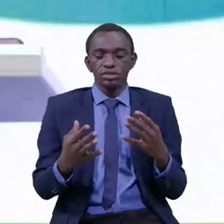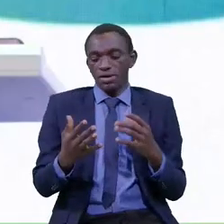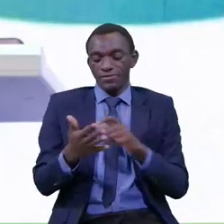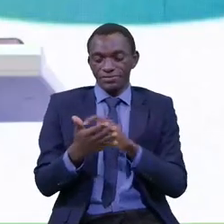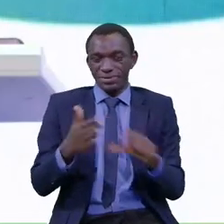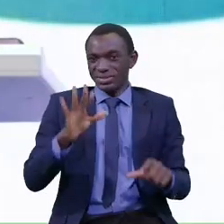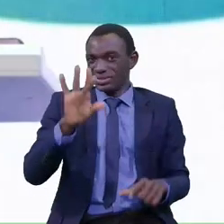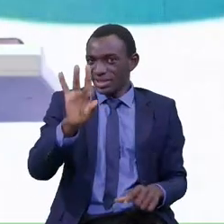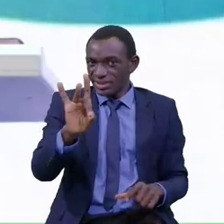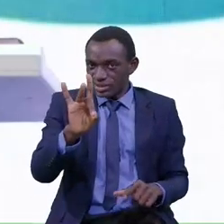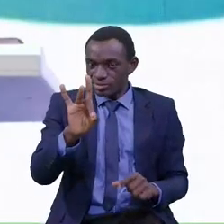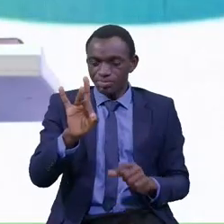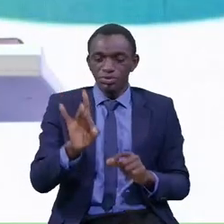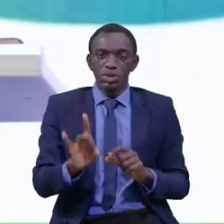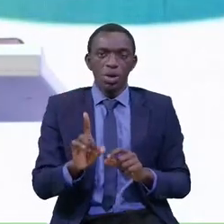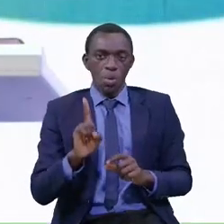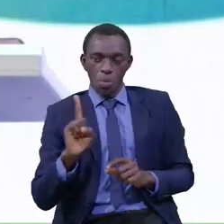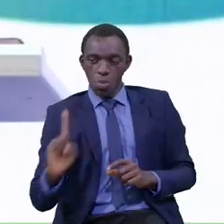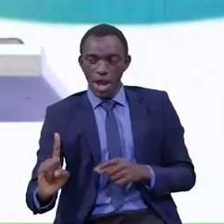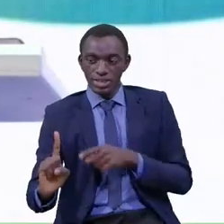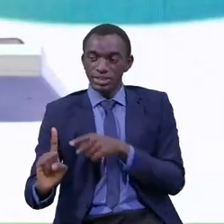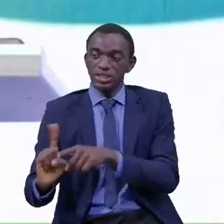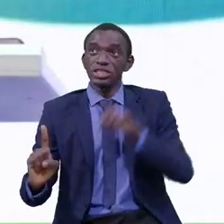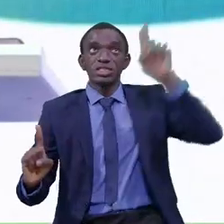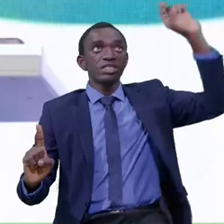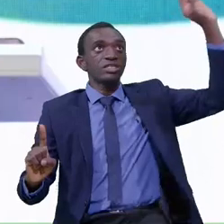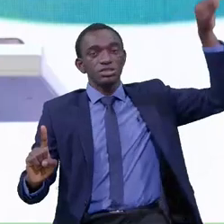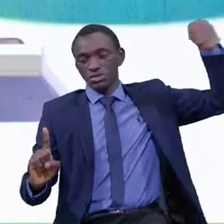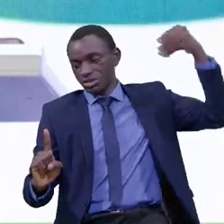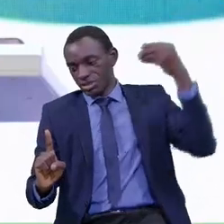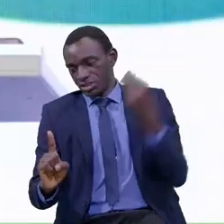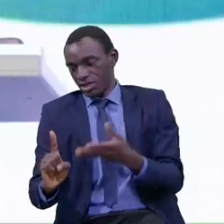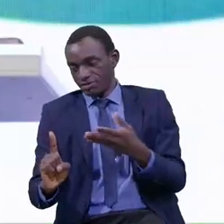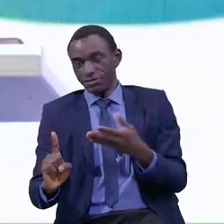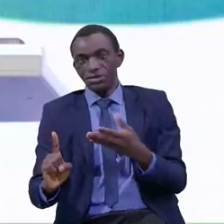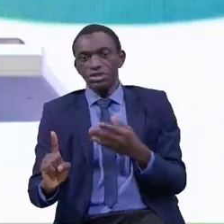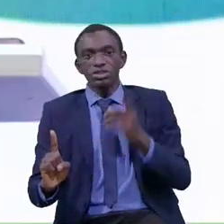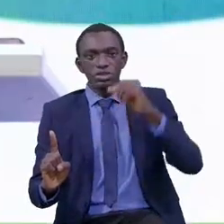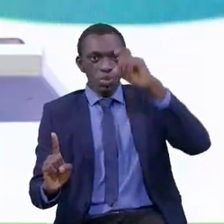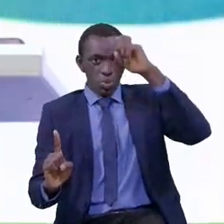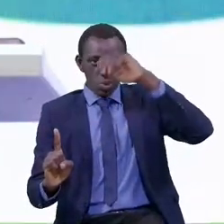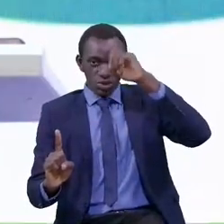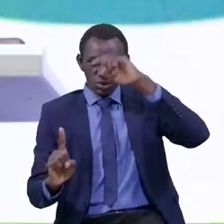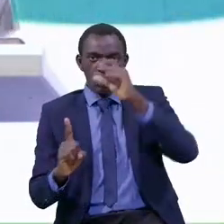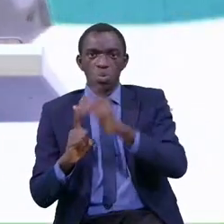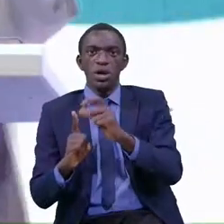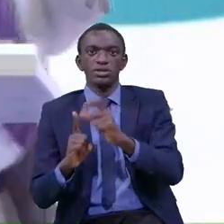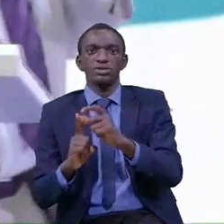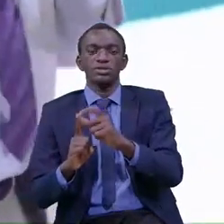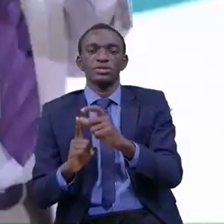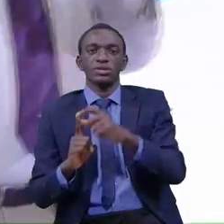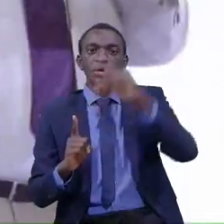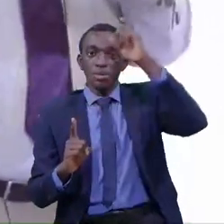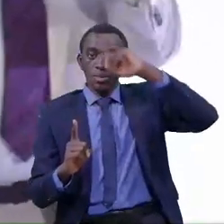Il dit à l'un est donné par l'Esprit la parole de sagesse. La parole de sagesse.